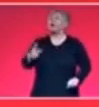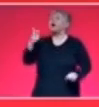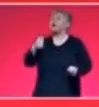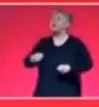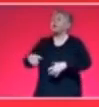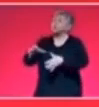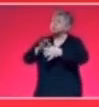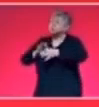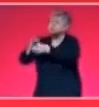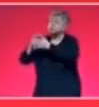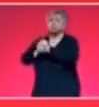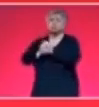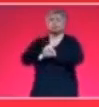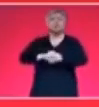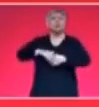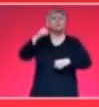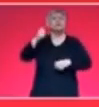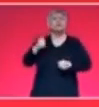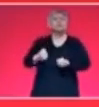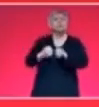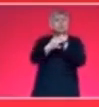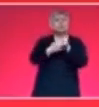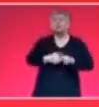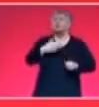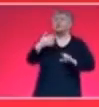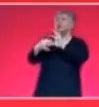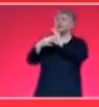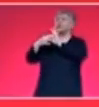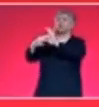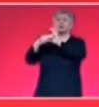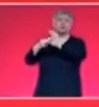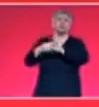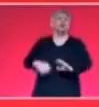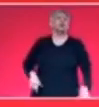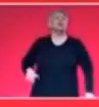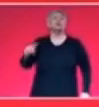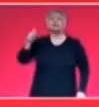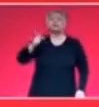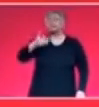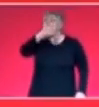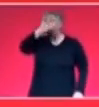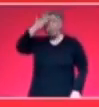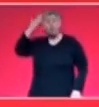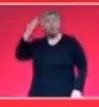είναι ο κόσμος της συνεργασίας και της ηθικής προτεραιότητας.